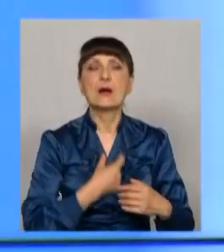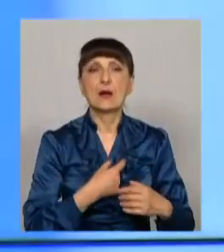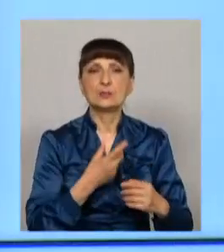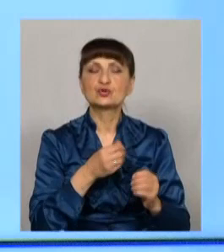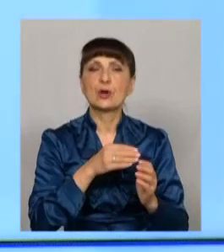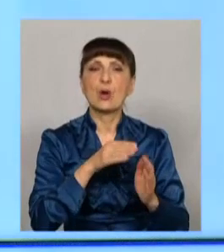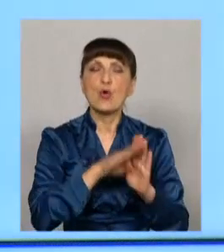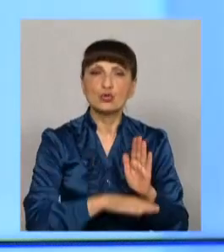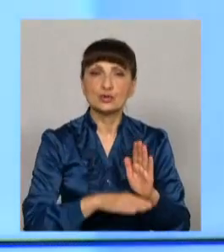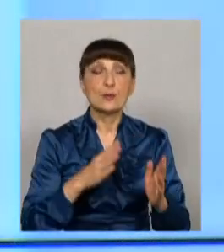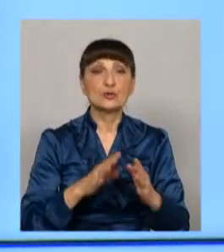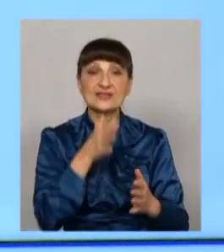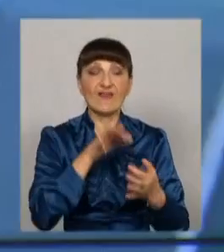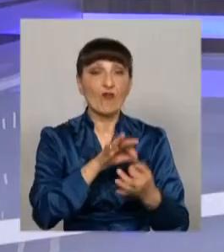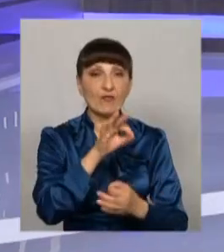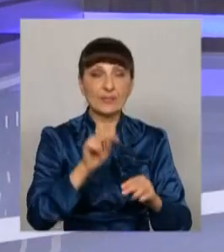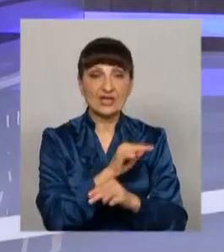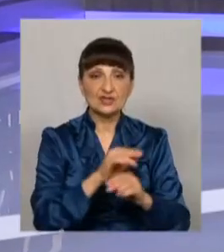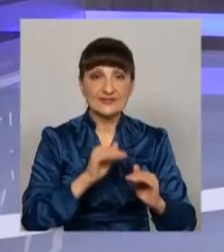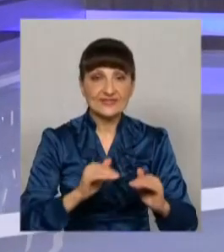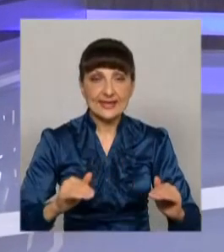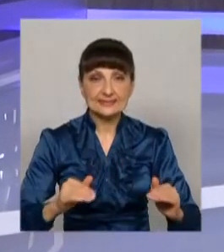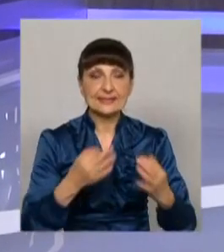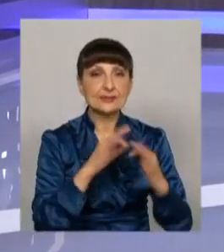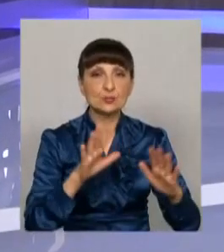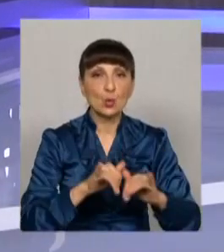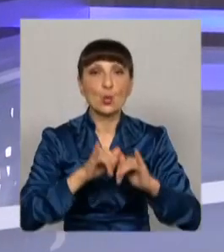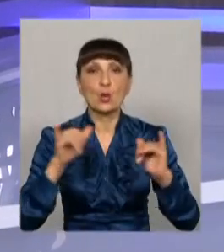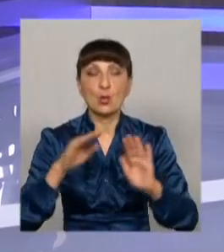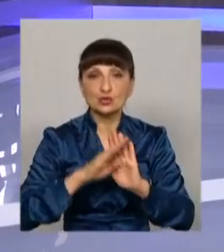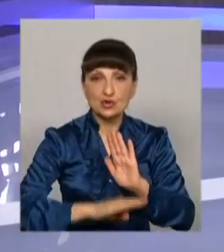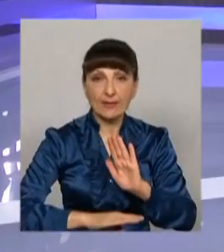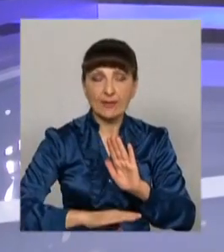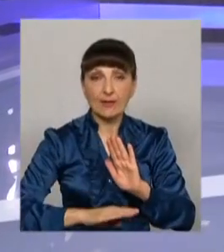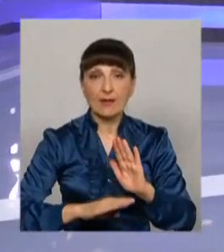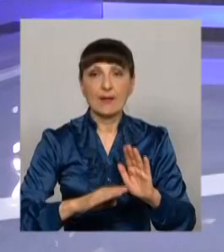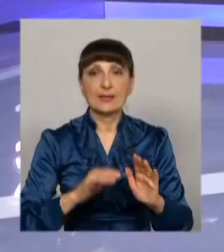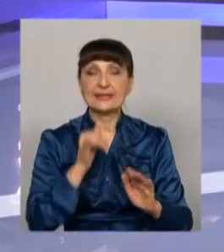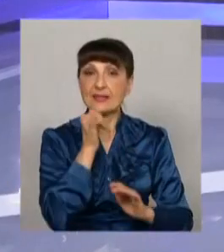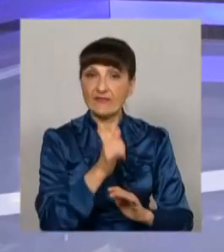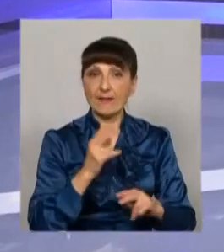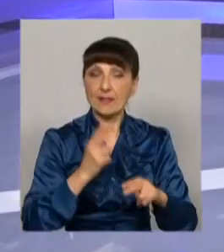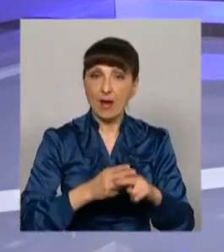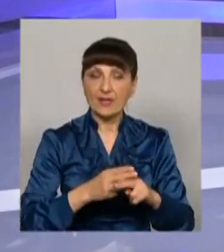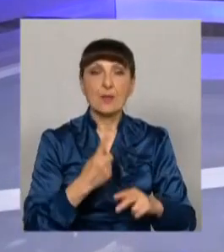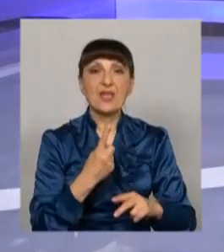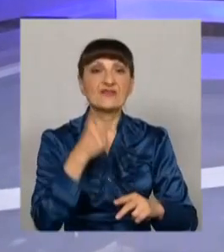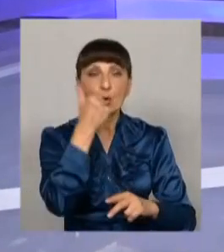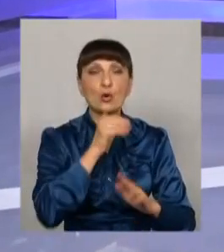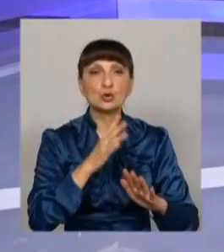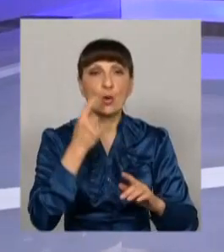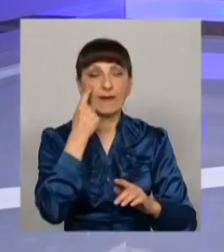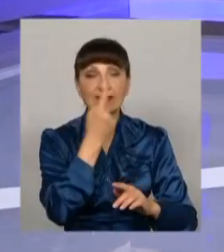вовремя лечить в детском возрасте, не допустить прогрессирования болезни, потому что первый год это обычно только